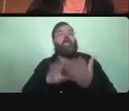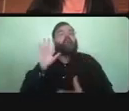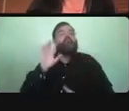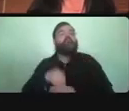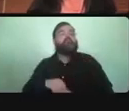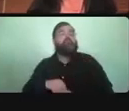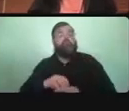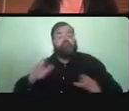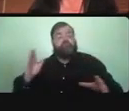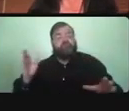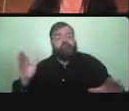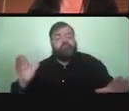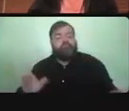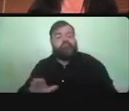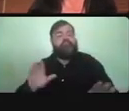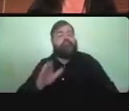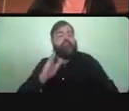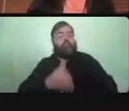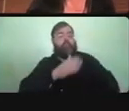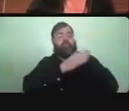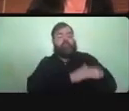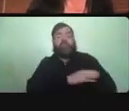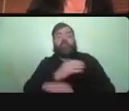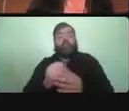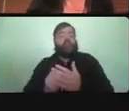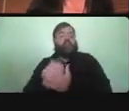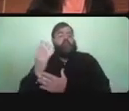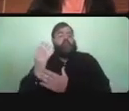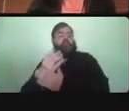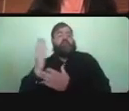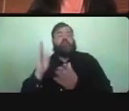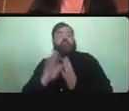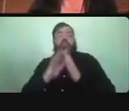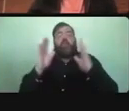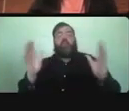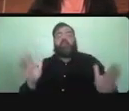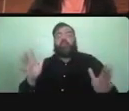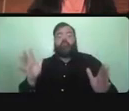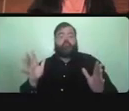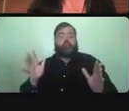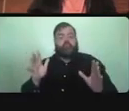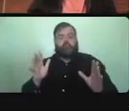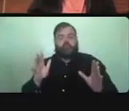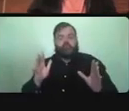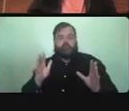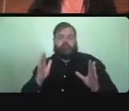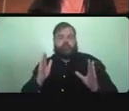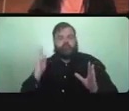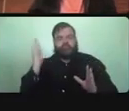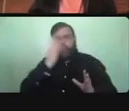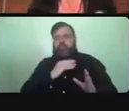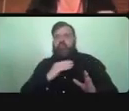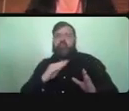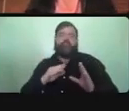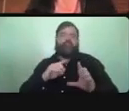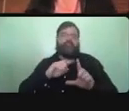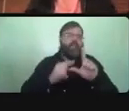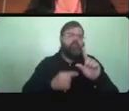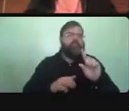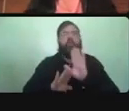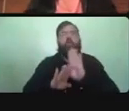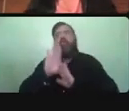Na miundo hii inaonyesha baadhi ya mambo ambayo yanaweza kubadilika